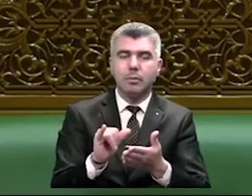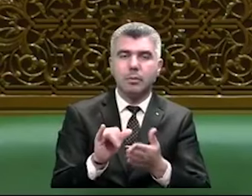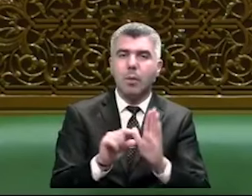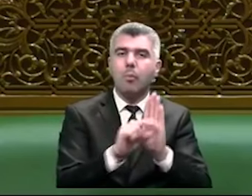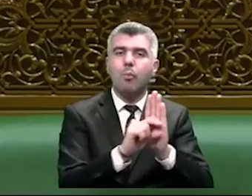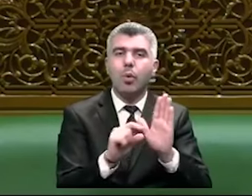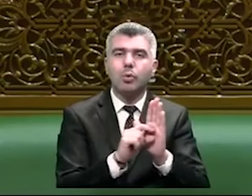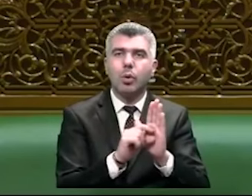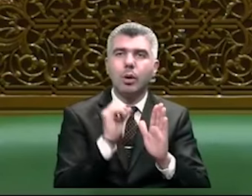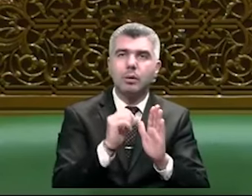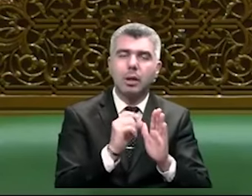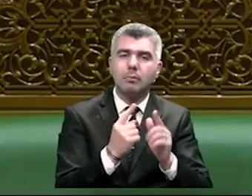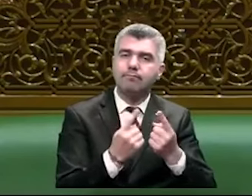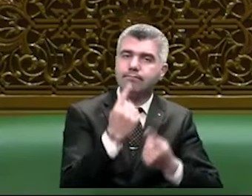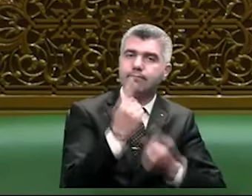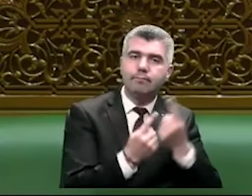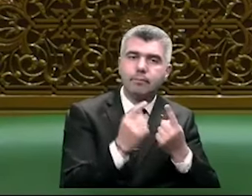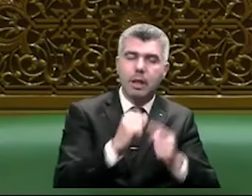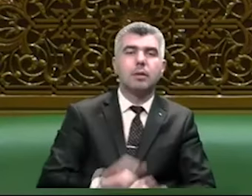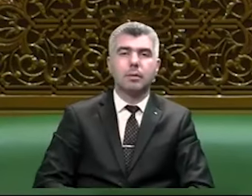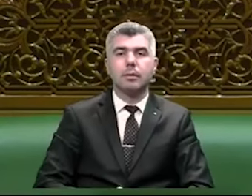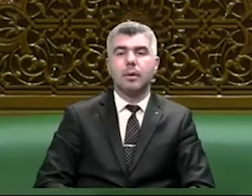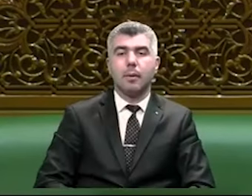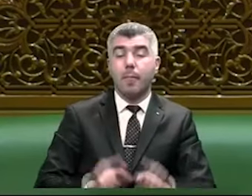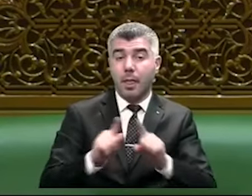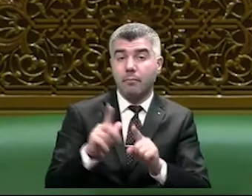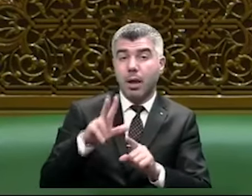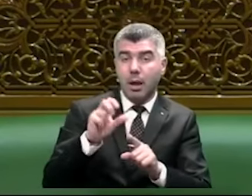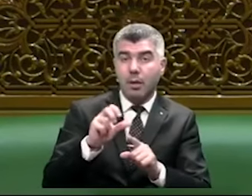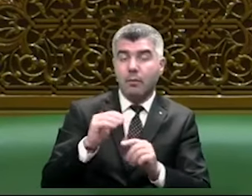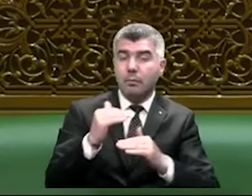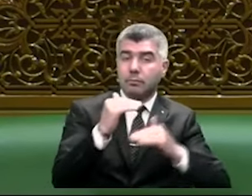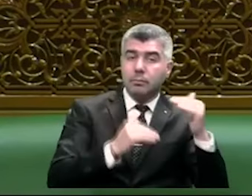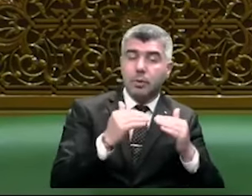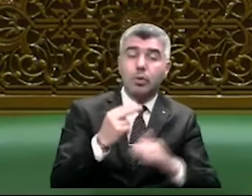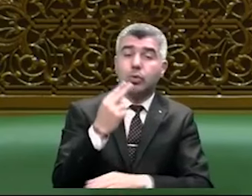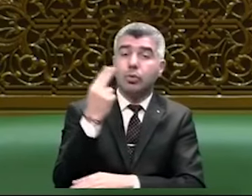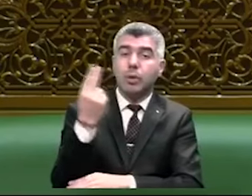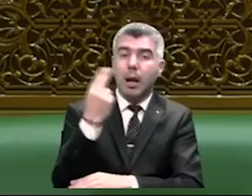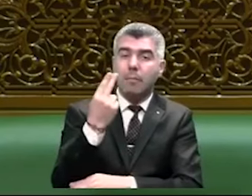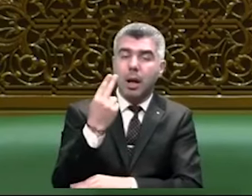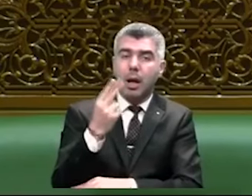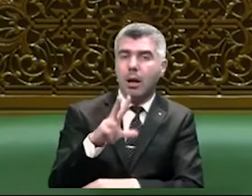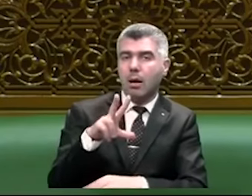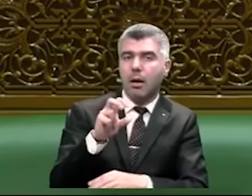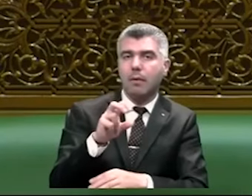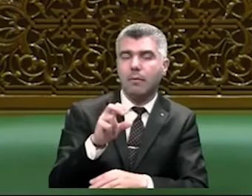ان نتجاوز الا بمقاربات تراعي خصوصيات محيط الجامعات واقرار الوحدات الجامعيه بمختلف